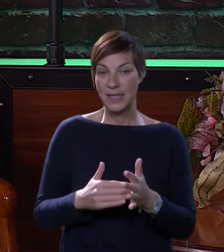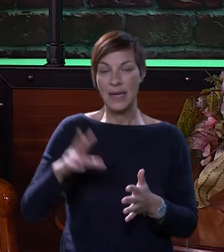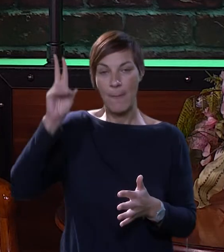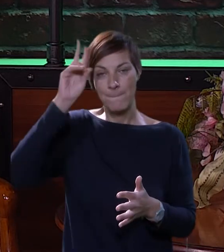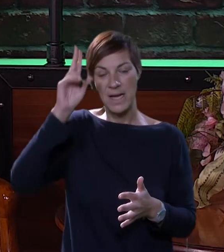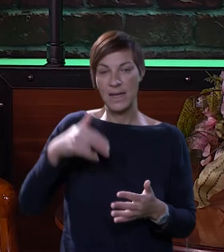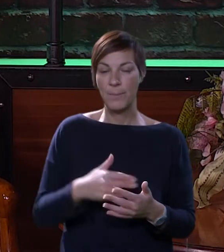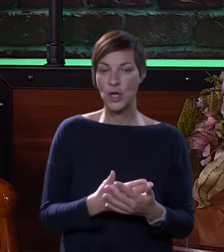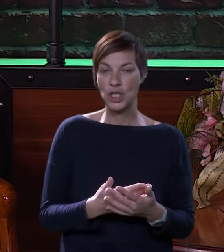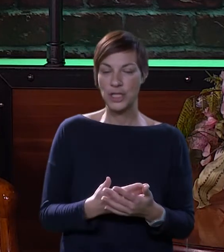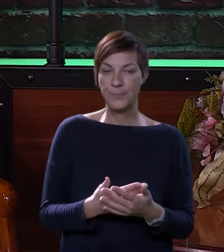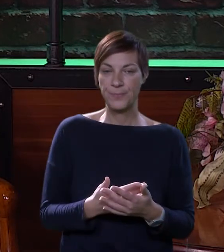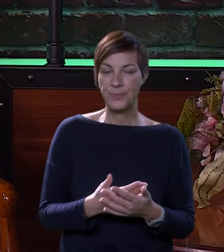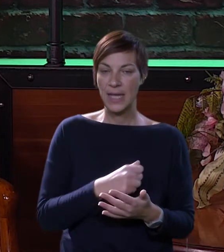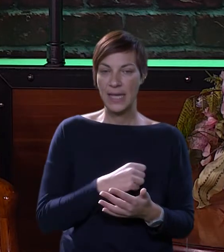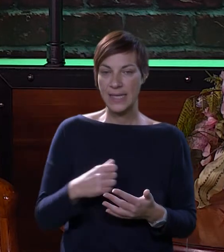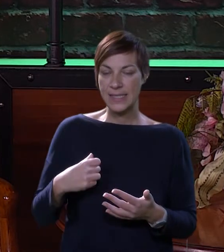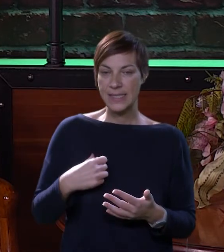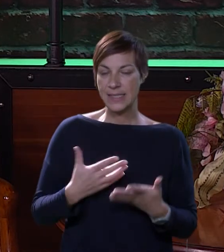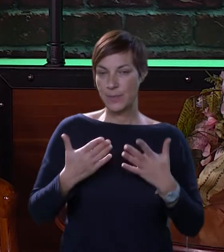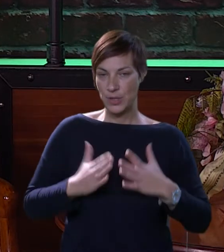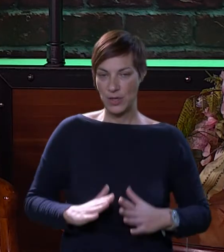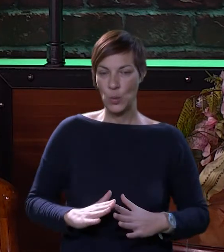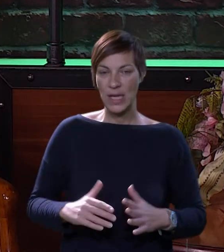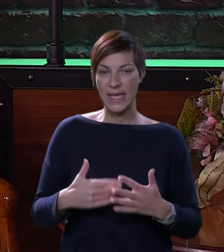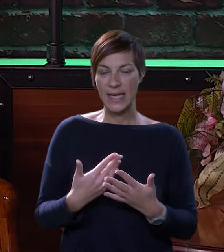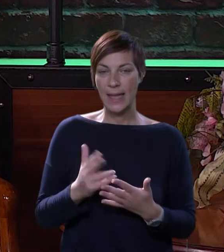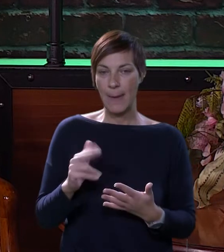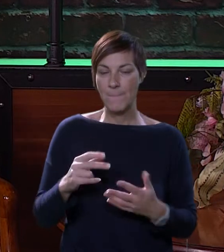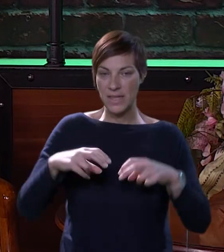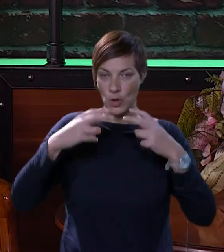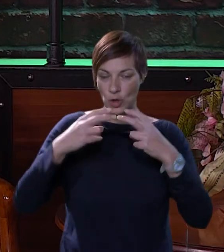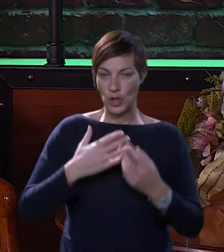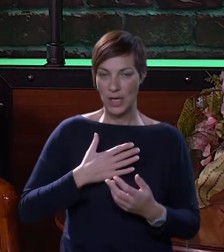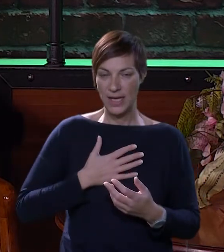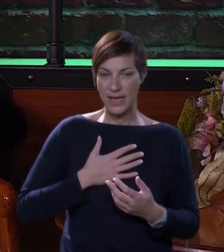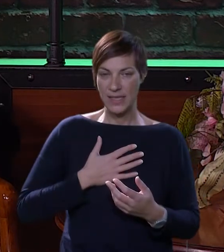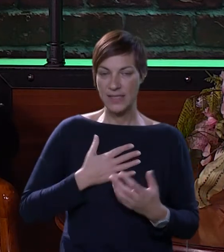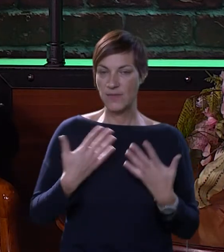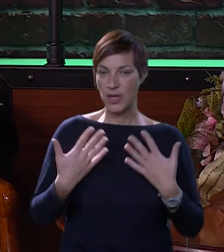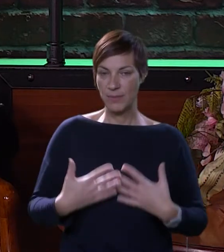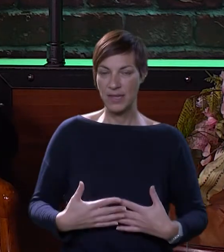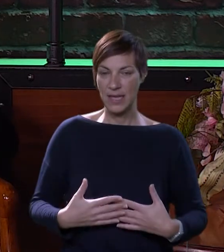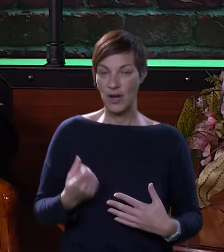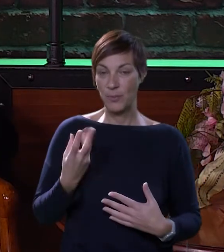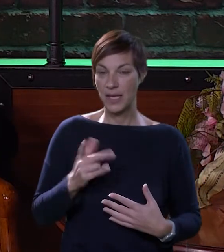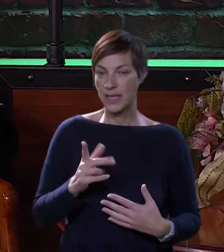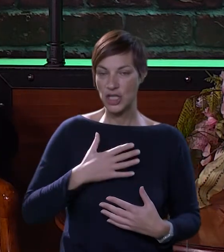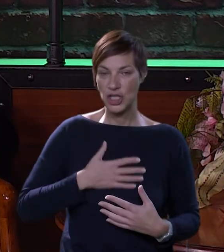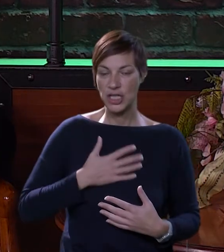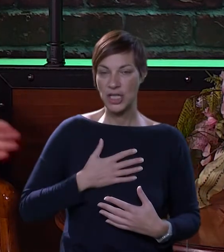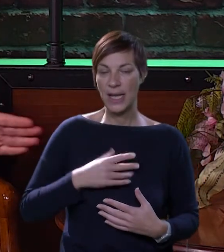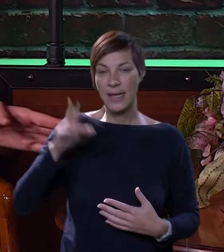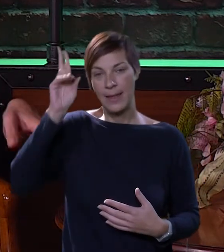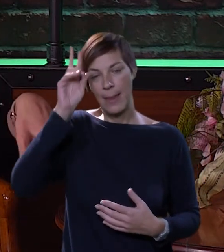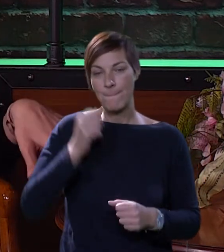trebali moći se i samo regulirati, odnosno imati kontrolu nad svojim tijelom da i kad nešto ne žele,